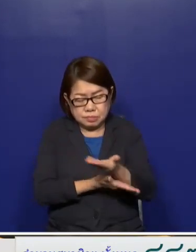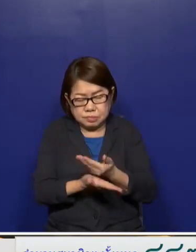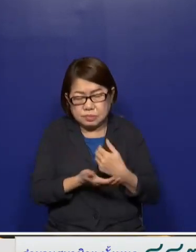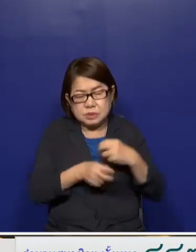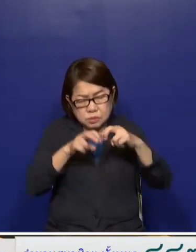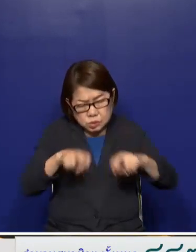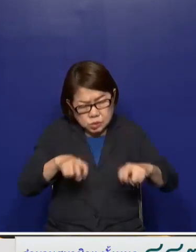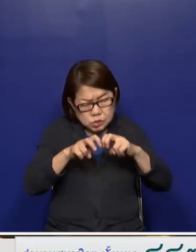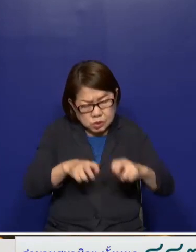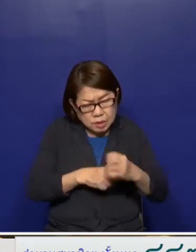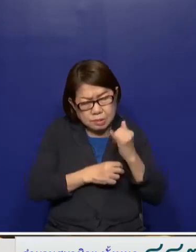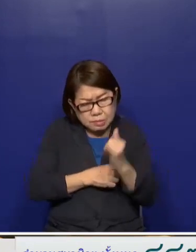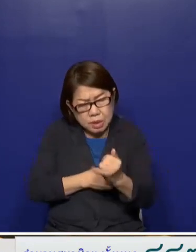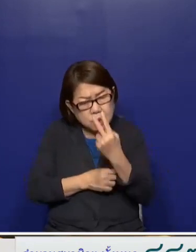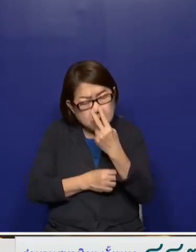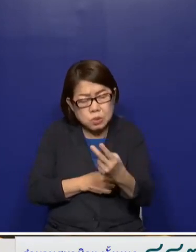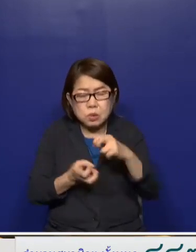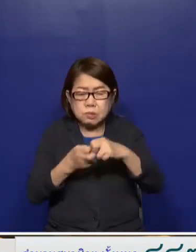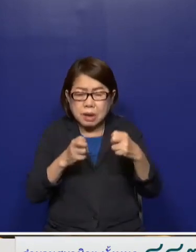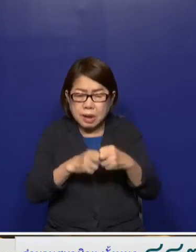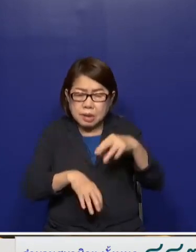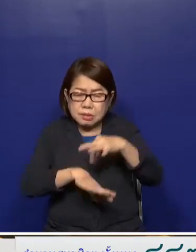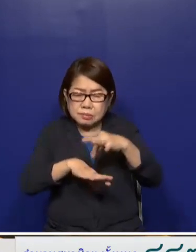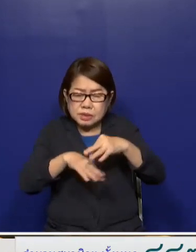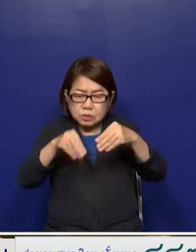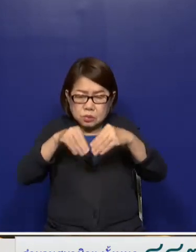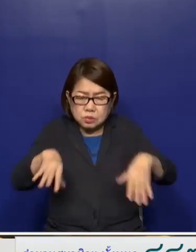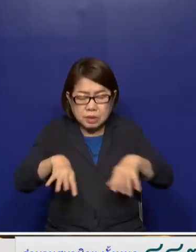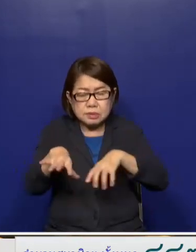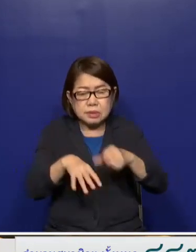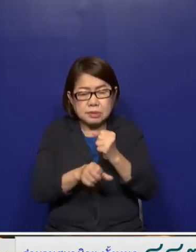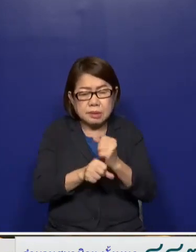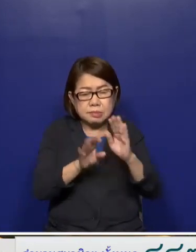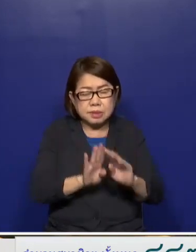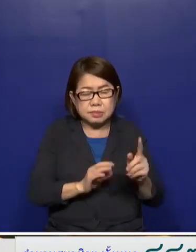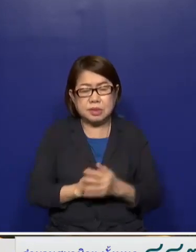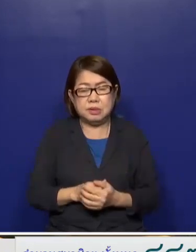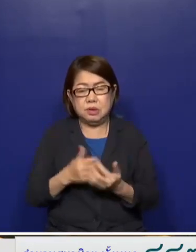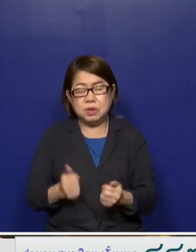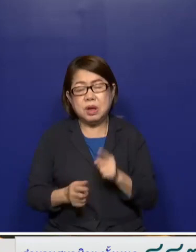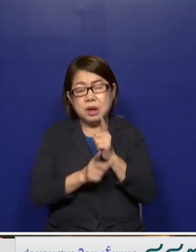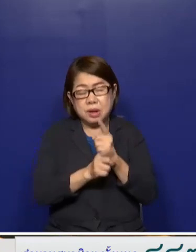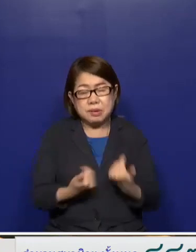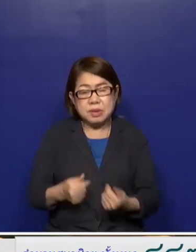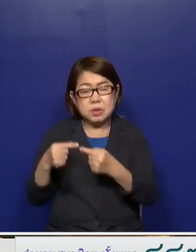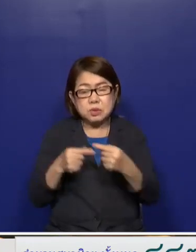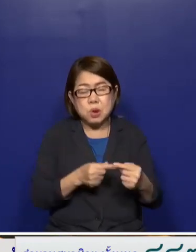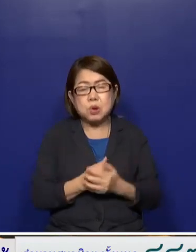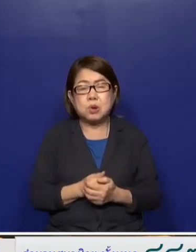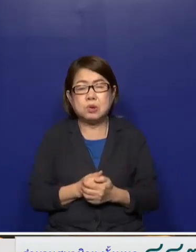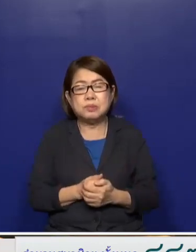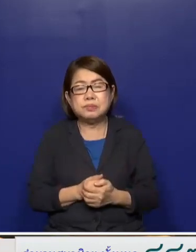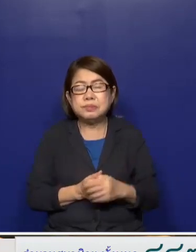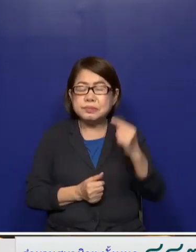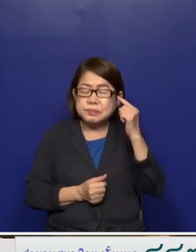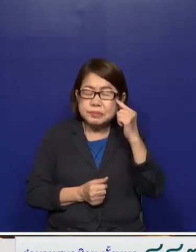ปัญหาในเชิงโครงสร้างของการบริหารทีนี้มาถึงโครงสร้างของทัศนคติและ